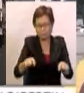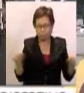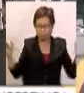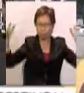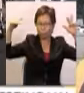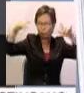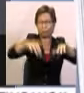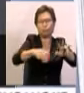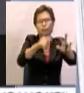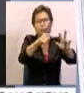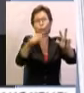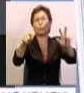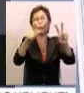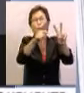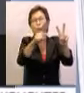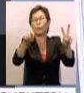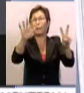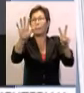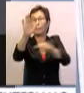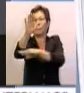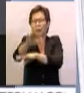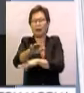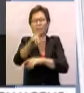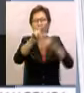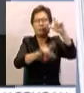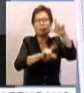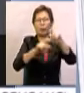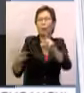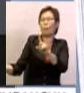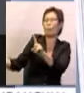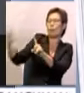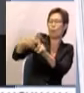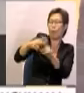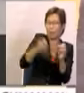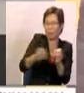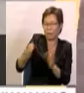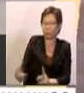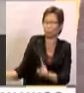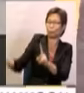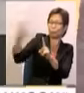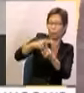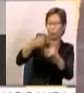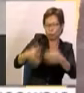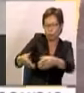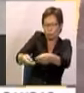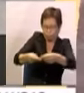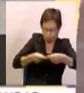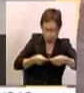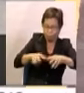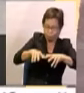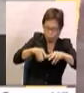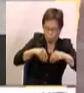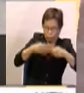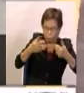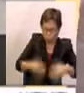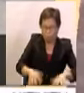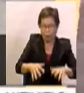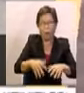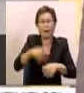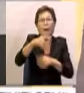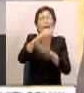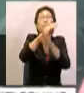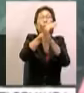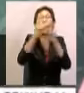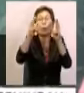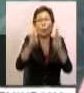petang. DBKL telah menerima permohonan daripada penganjur yang terdiri daripada Pertubuhan Muafakat Sejahtera Masyarakat Malaysia, Gerakan